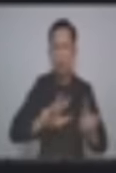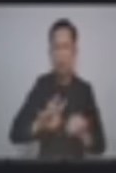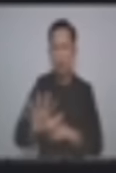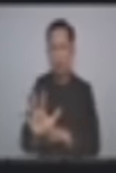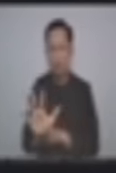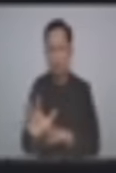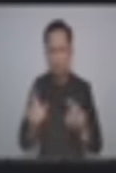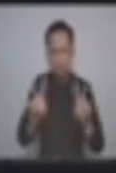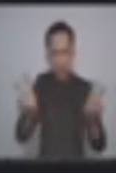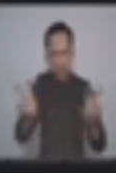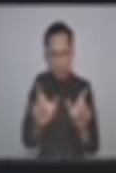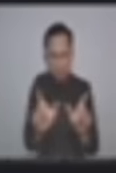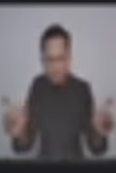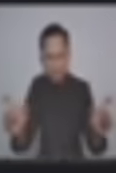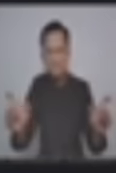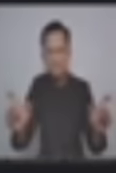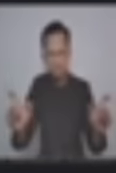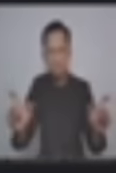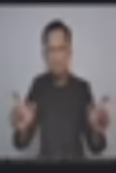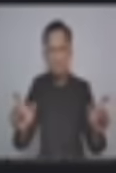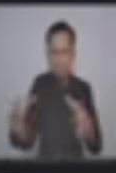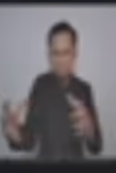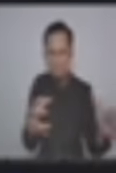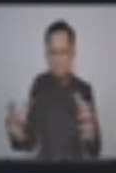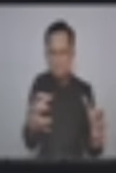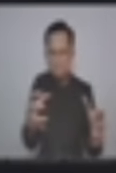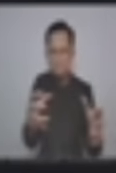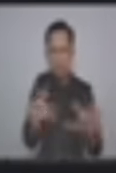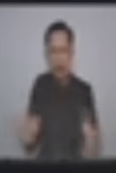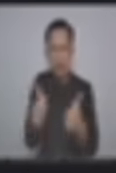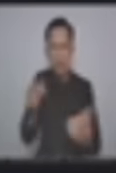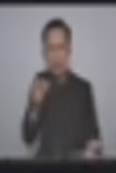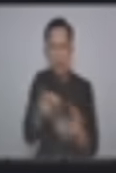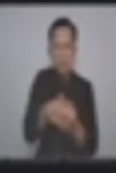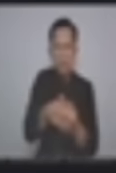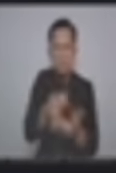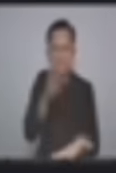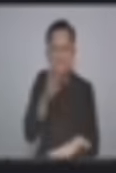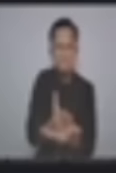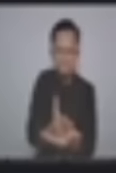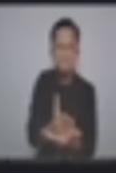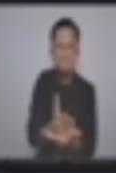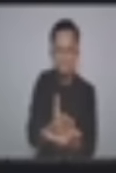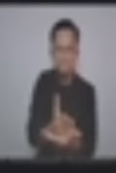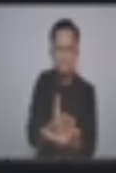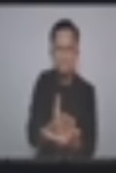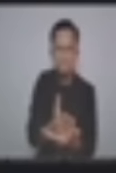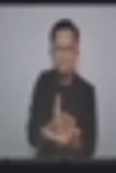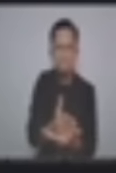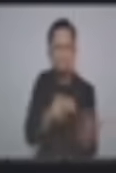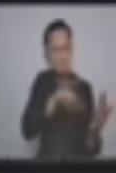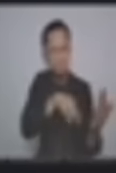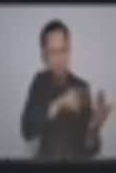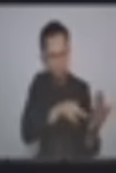1945 frasa memutus perselisihan tentang hasil pemilihan umum dimaksud harus dimaknai sebagai upaya